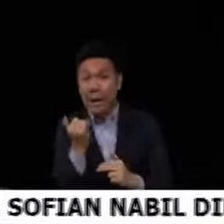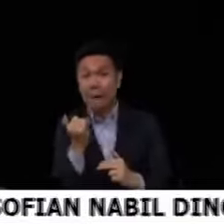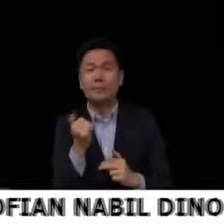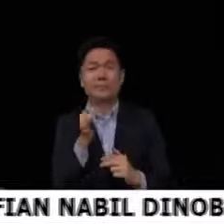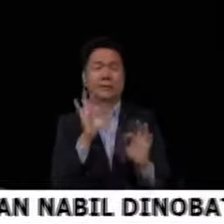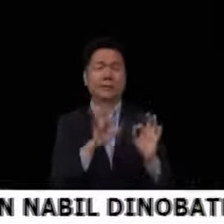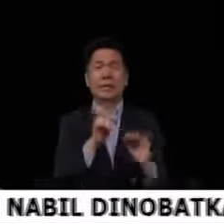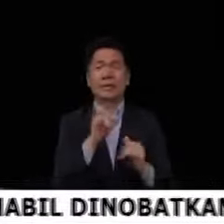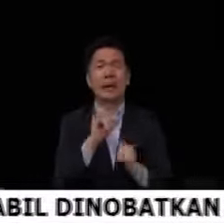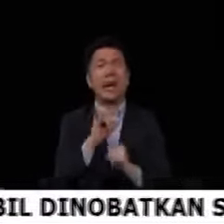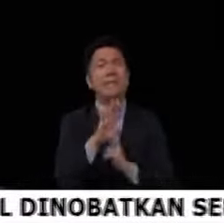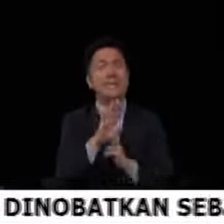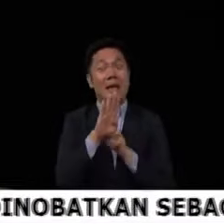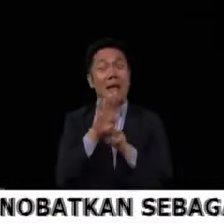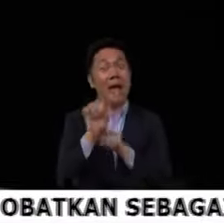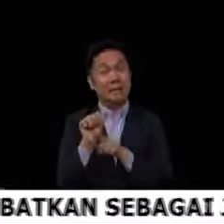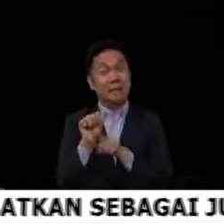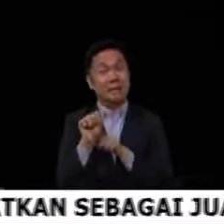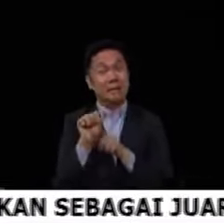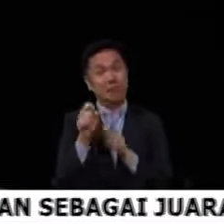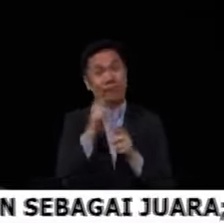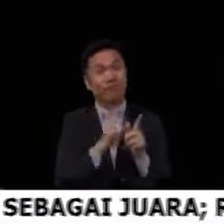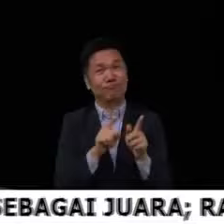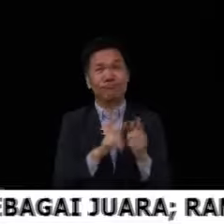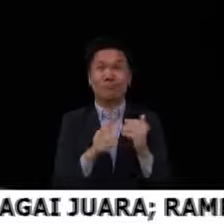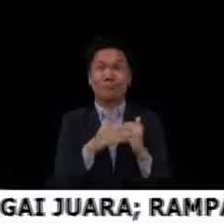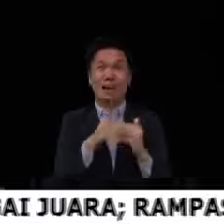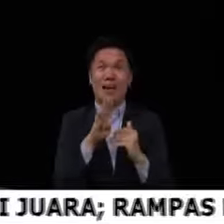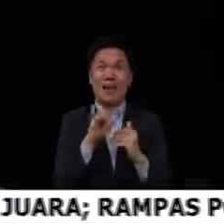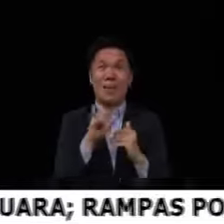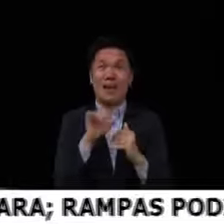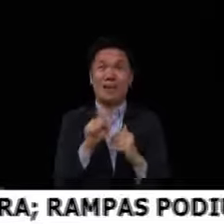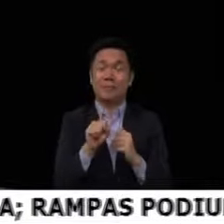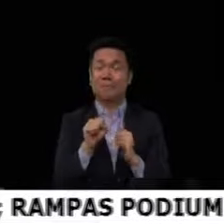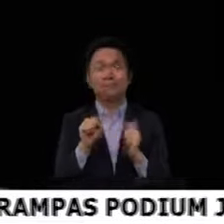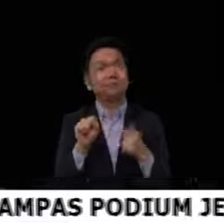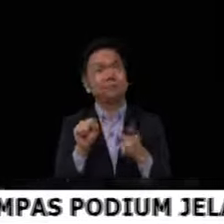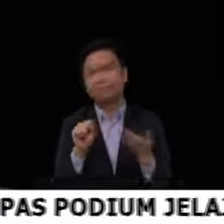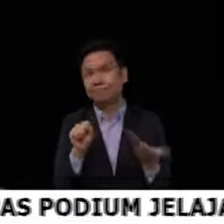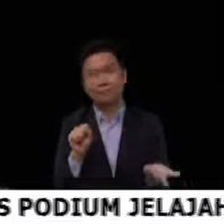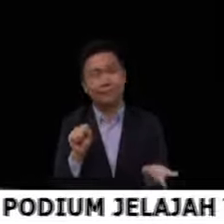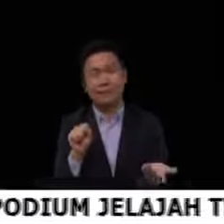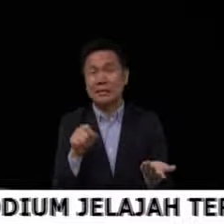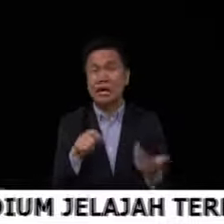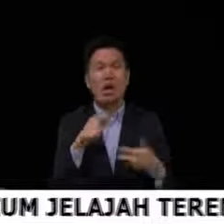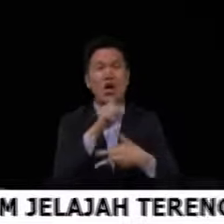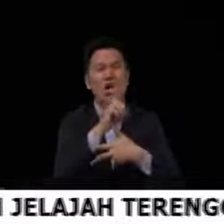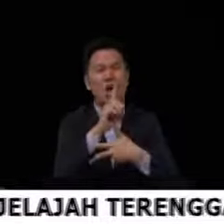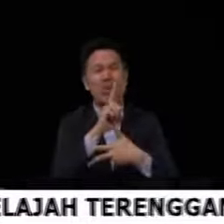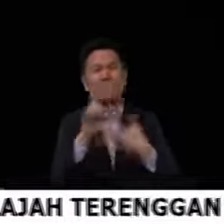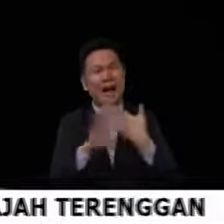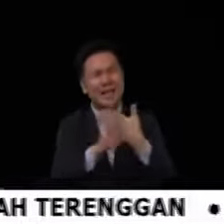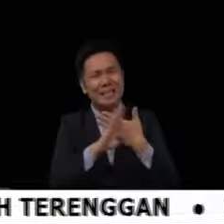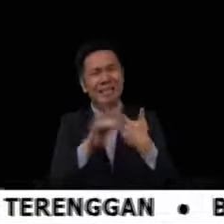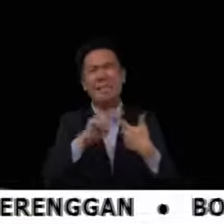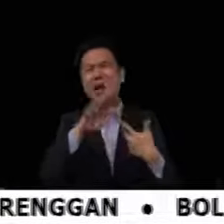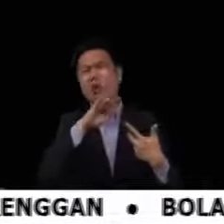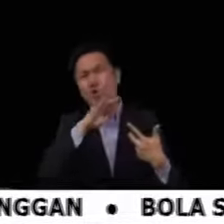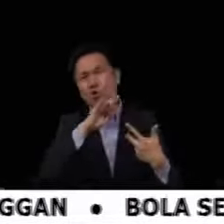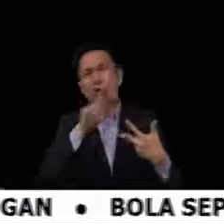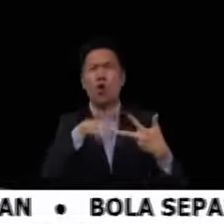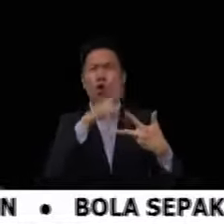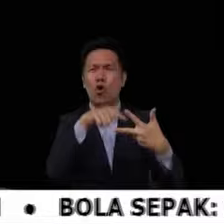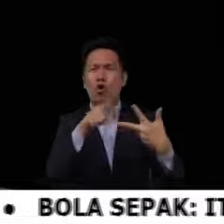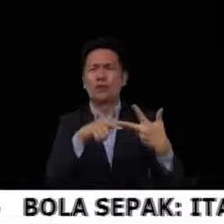menggunakan ABS halnya jadi kita kuranglah kerja-kerja yang yang foto yang dangerous itu sebabnya